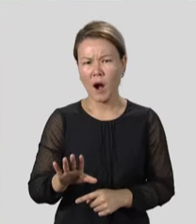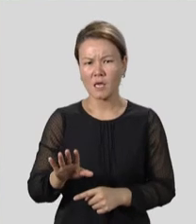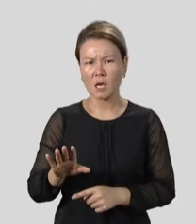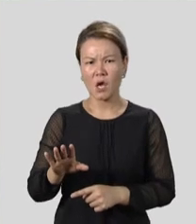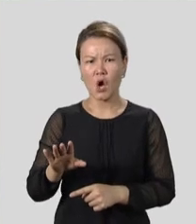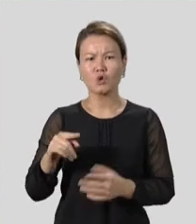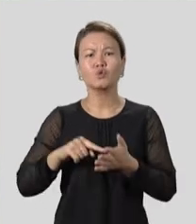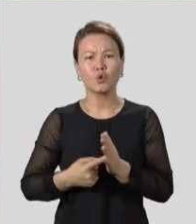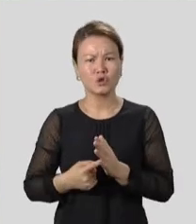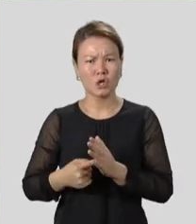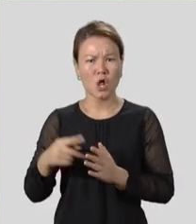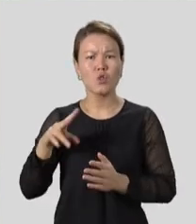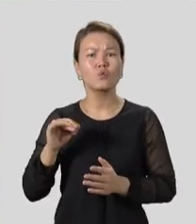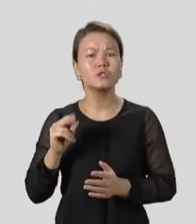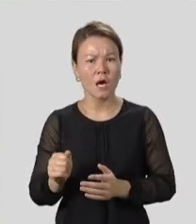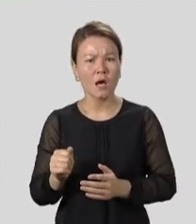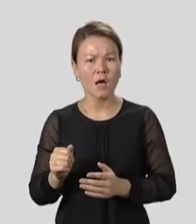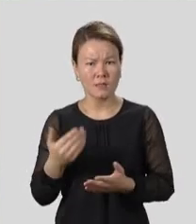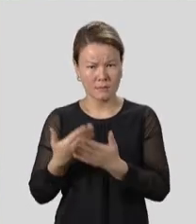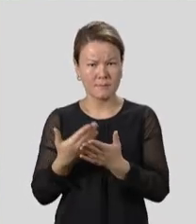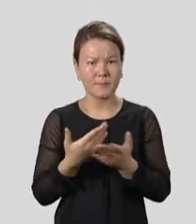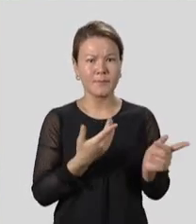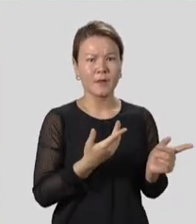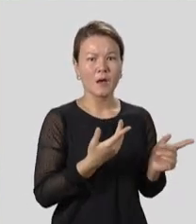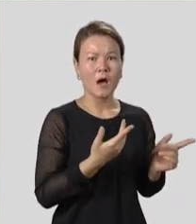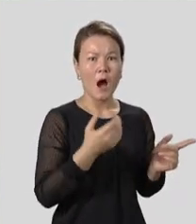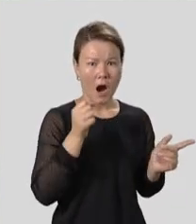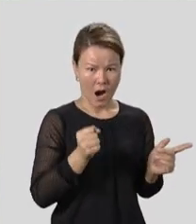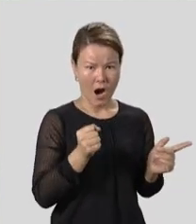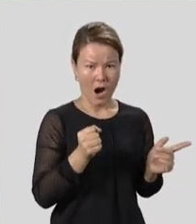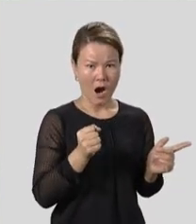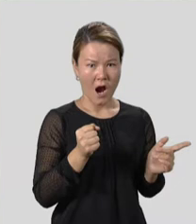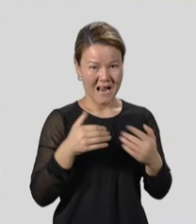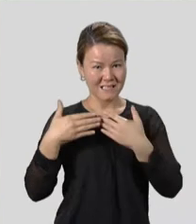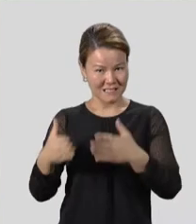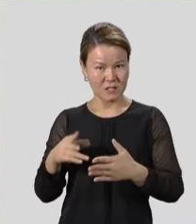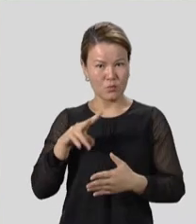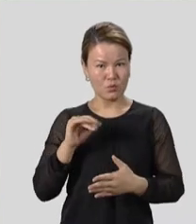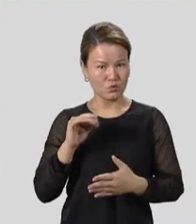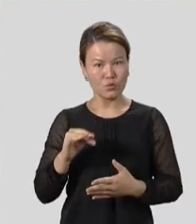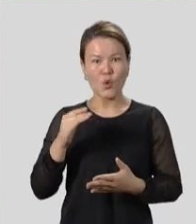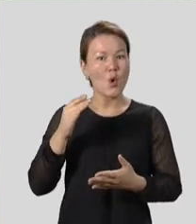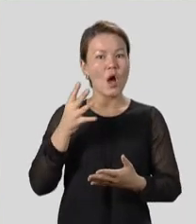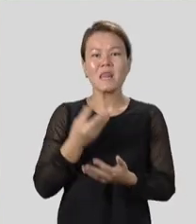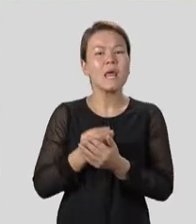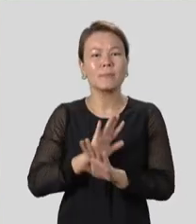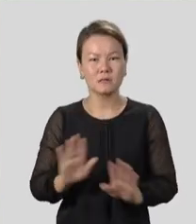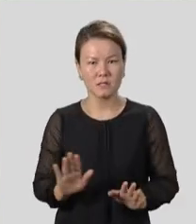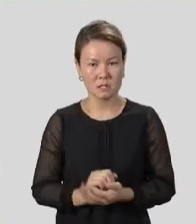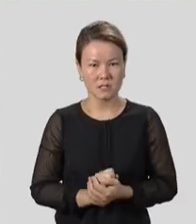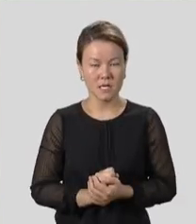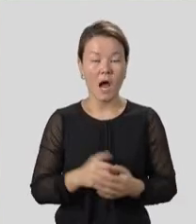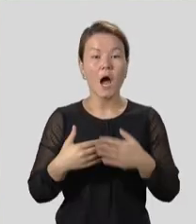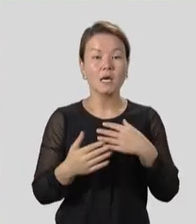точка луча. Обратите внимание, точка А открытому лучу не принадлежит. А если